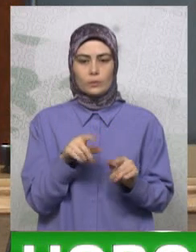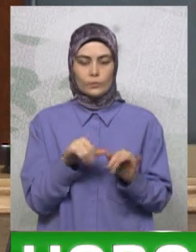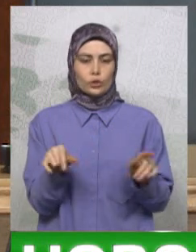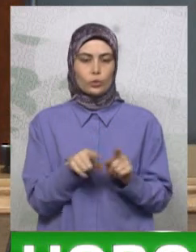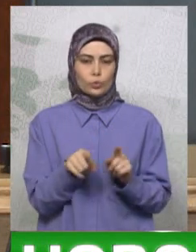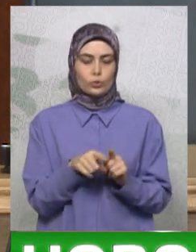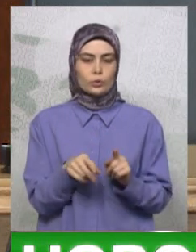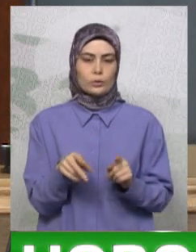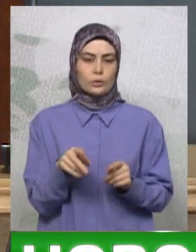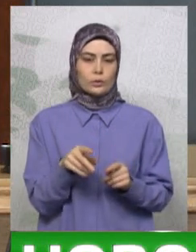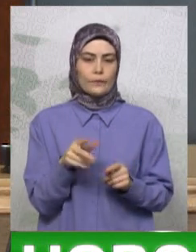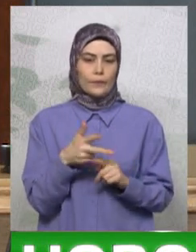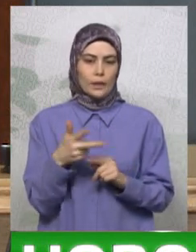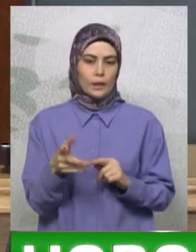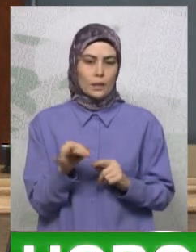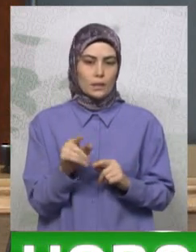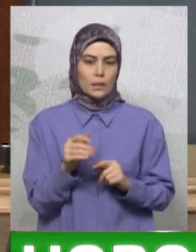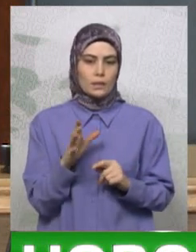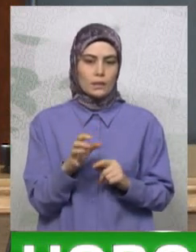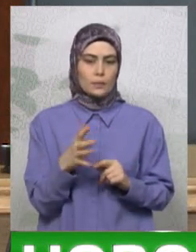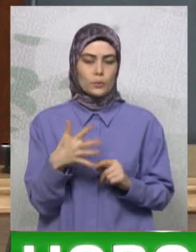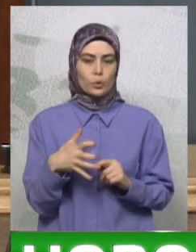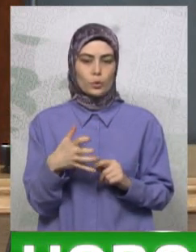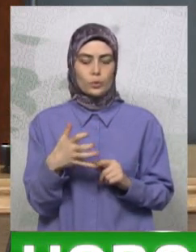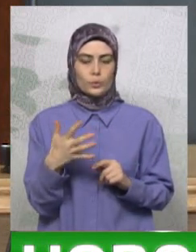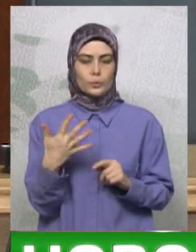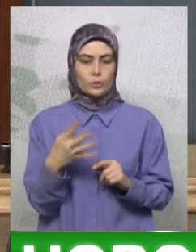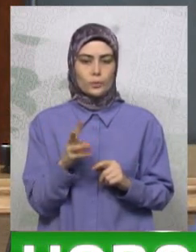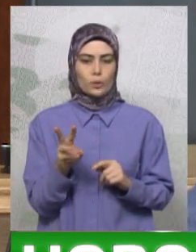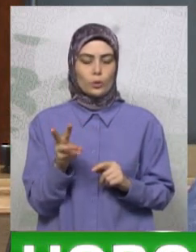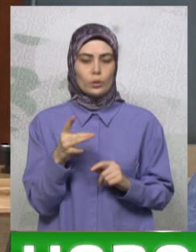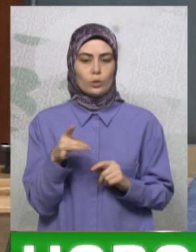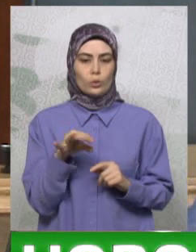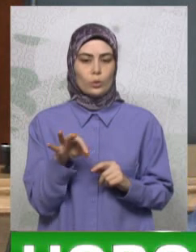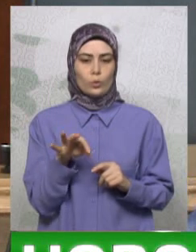увеличена практически в 3 раза, с 554 миллионов до